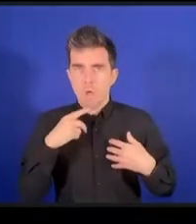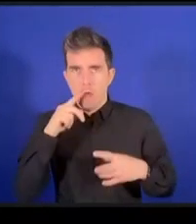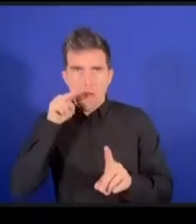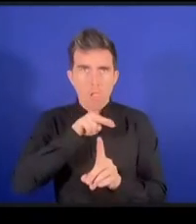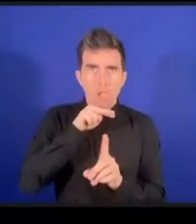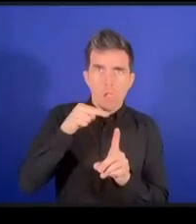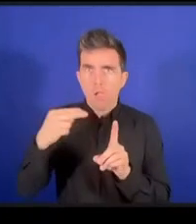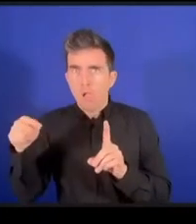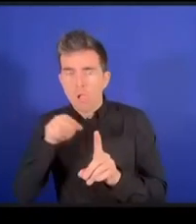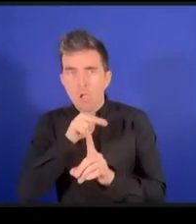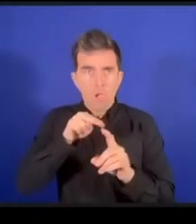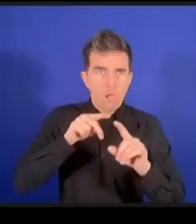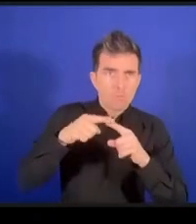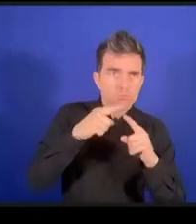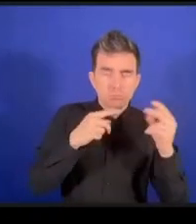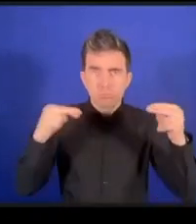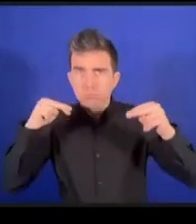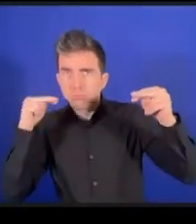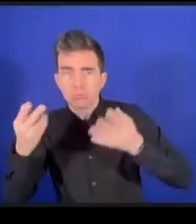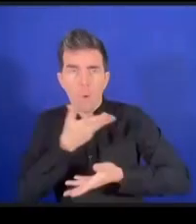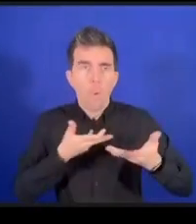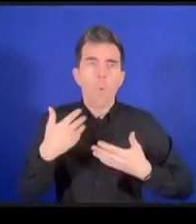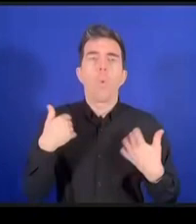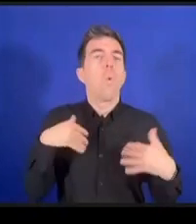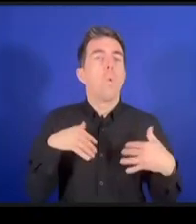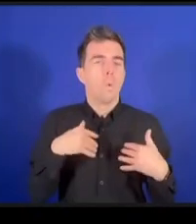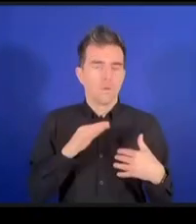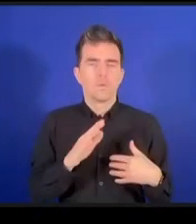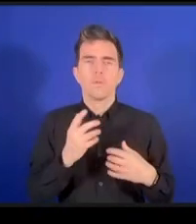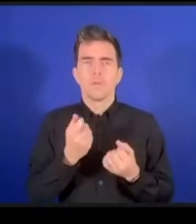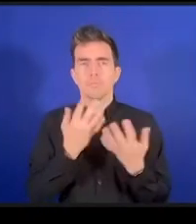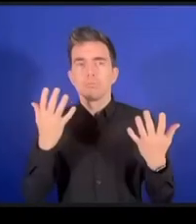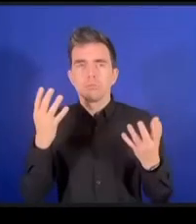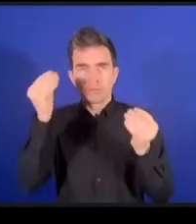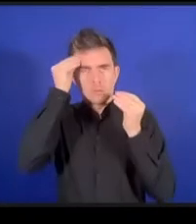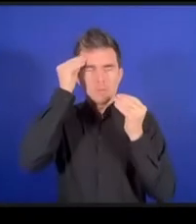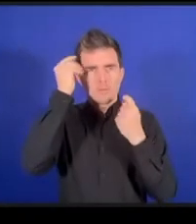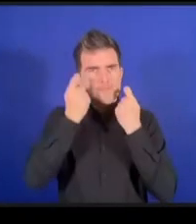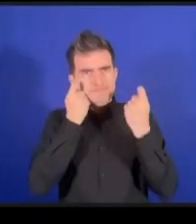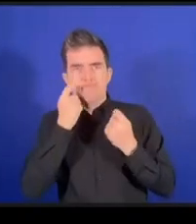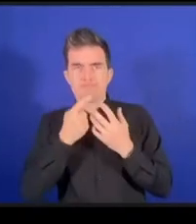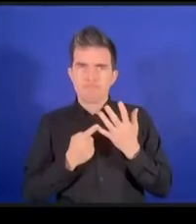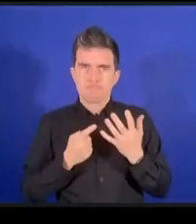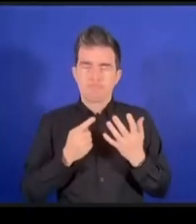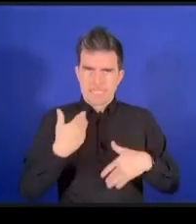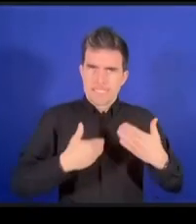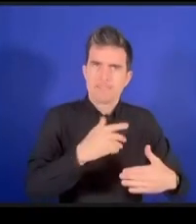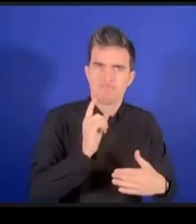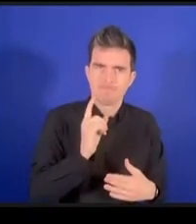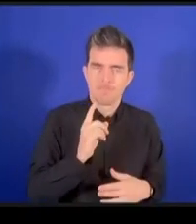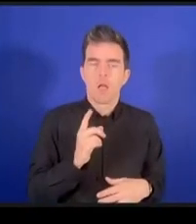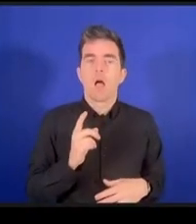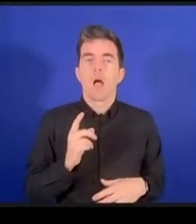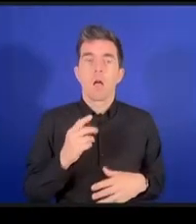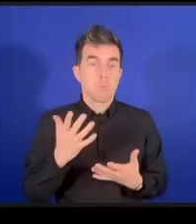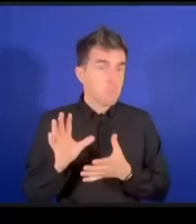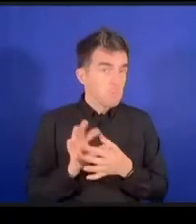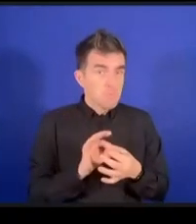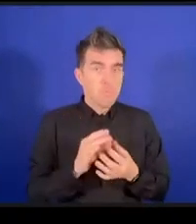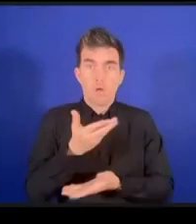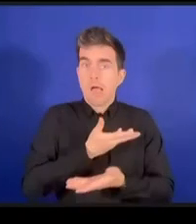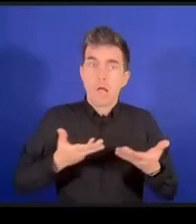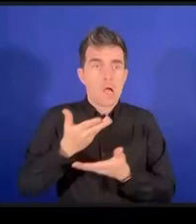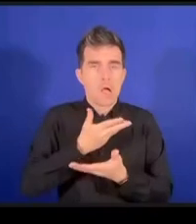действию конечно не могу свести это км Но скажу следующее